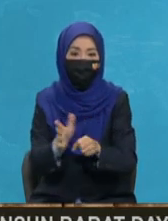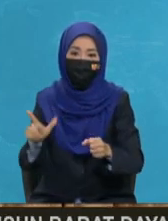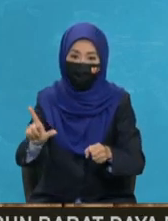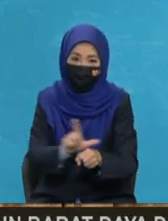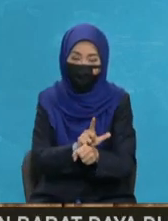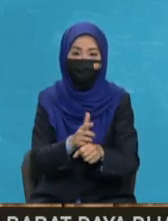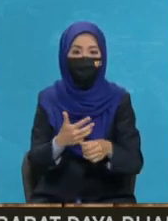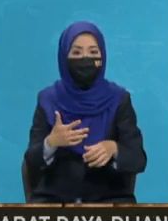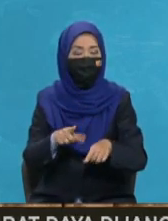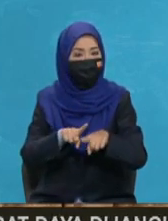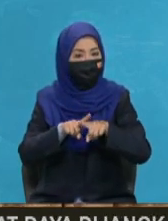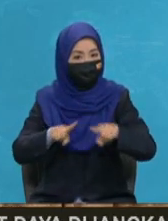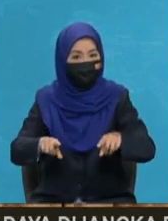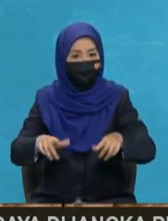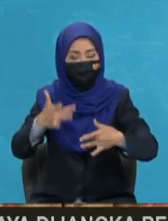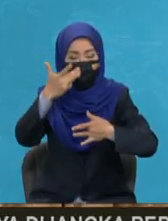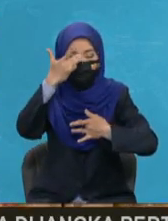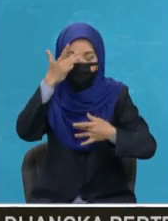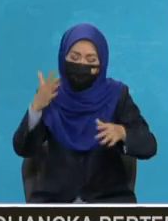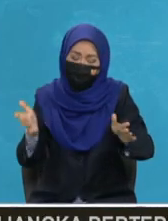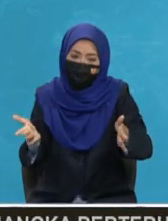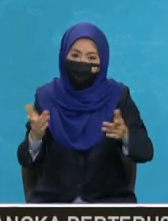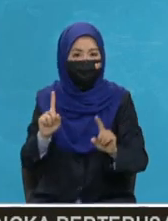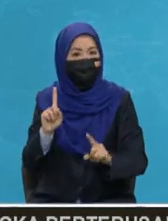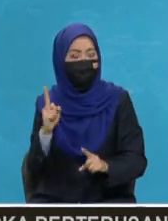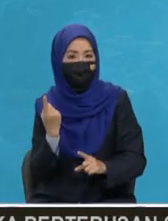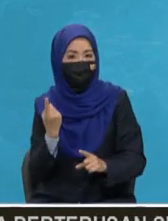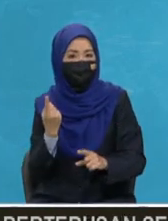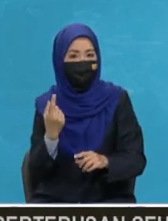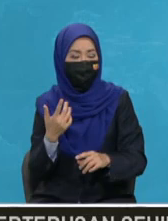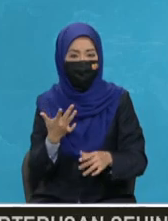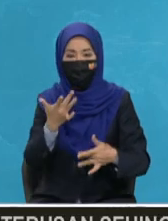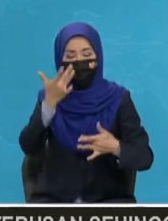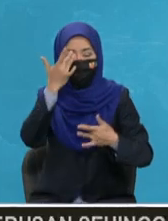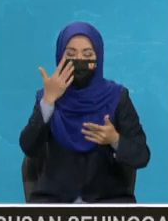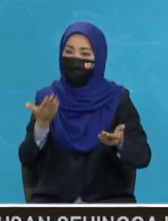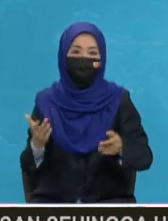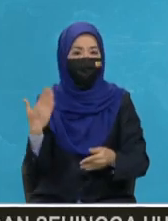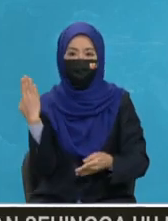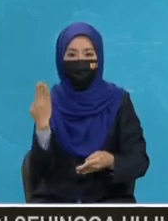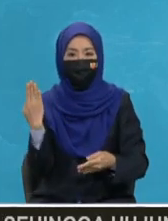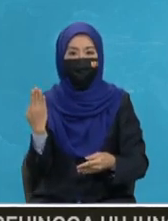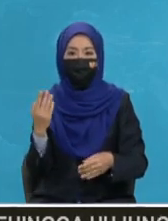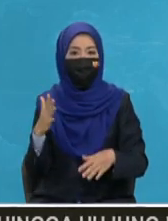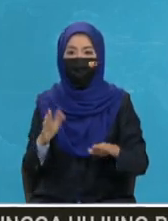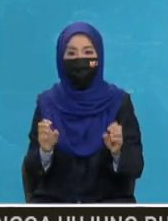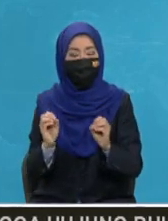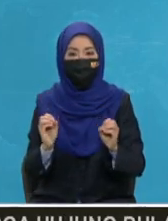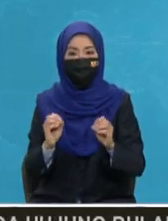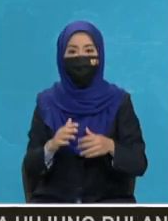mengalami tanda-tanda jangkitan yang ringan atau tidak mengalami sebarang tanda-tanda jangkitan sama